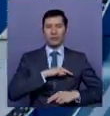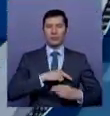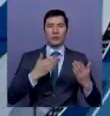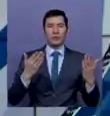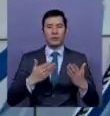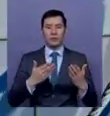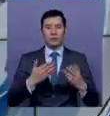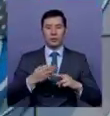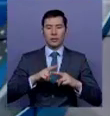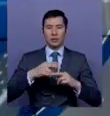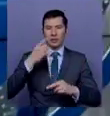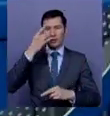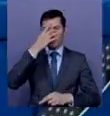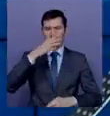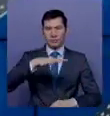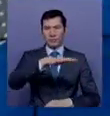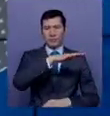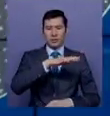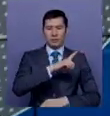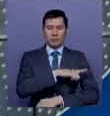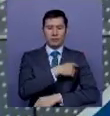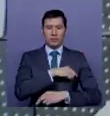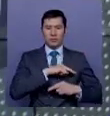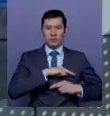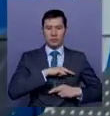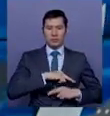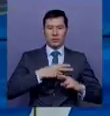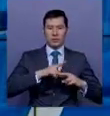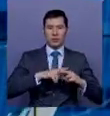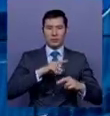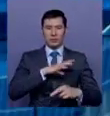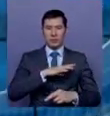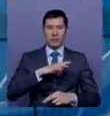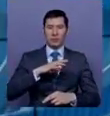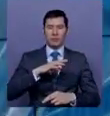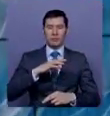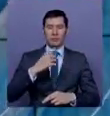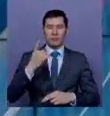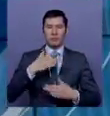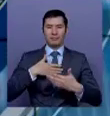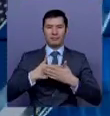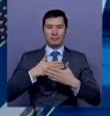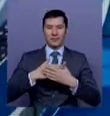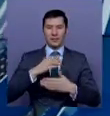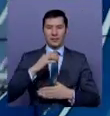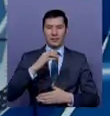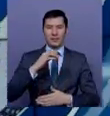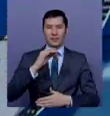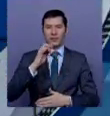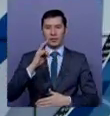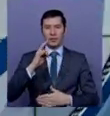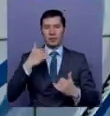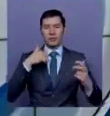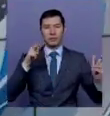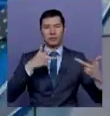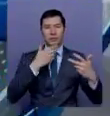астам уақытын Африка елдерінде дәрігер болып жұмыс істеген Біріккен ұлттар ұйымының тұңғыш еріктісі Телжан Жүнісбеков мырзамен тікелей